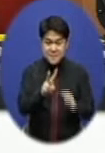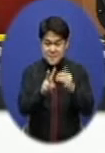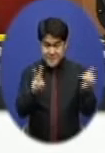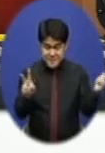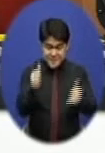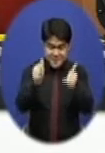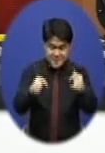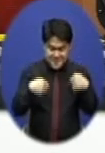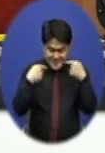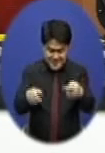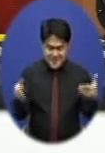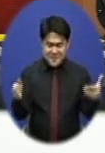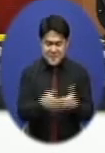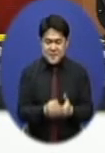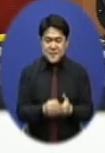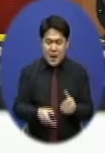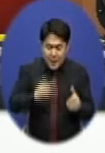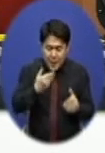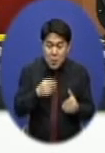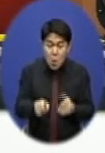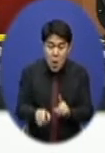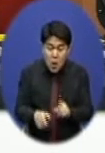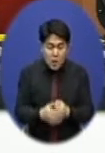실험 참가를 했는데요. 이게 뭐죠?